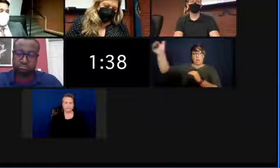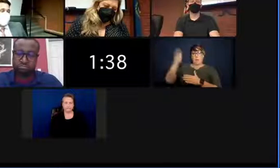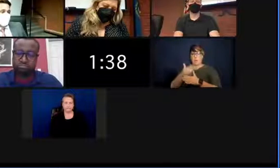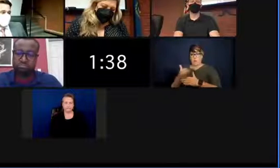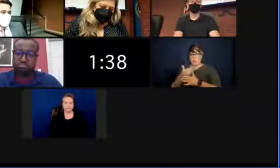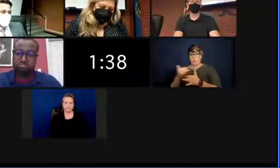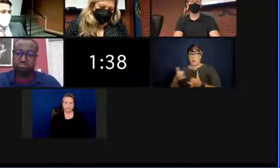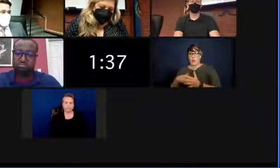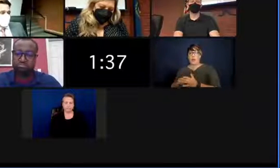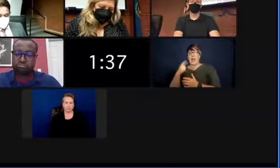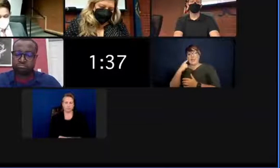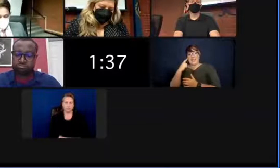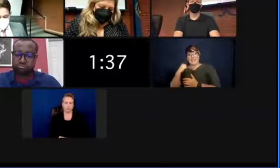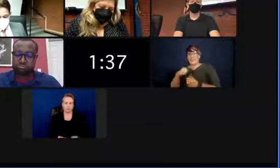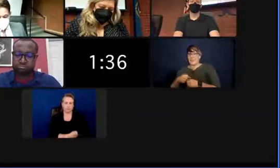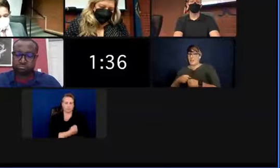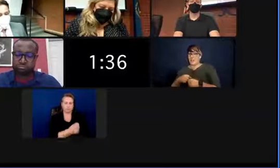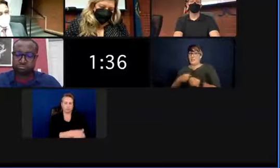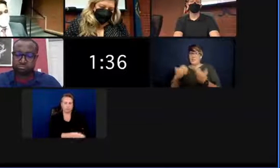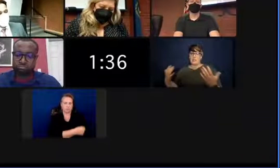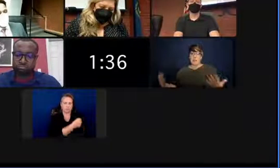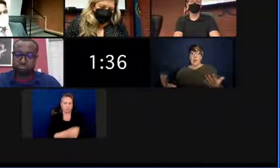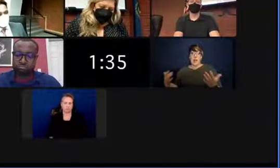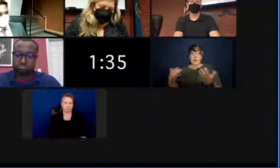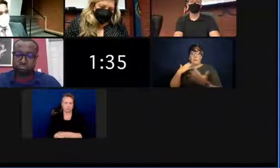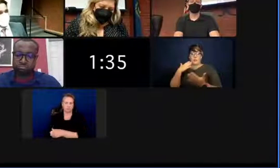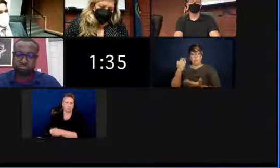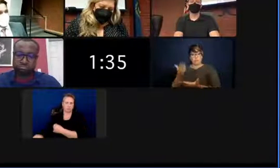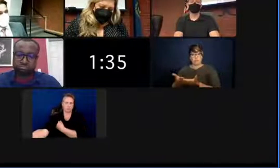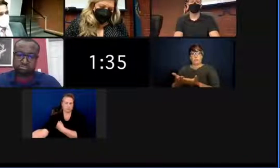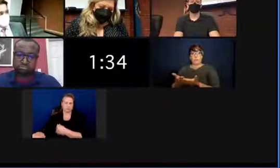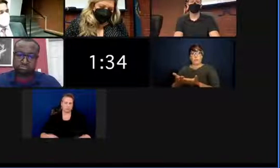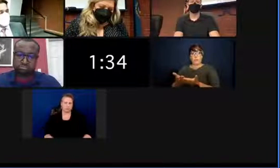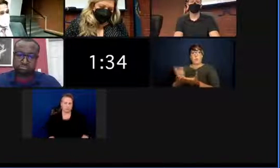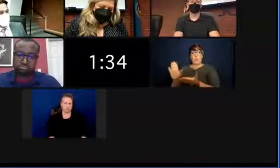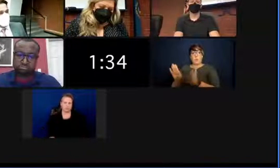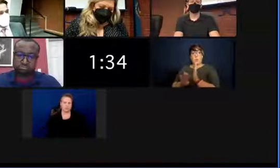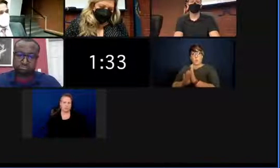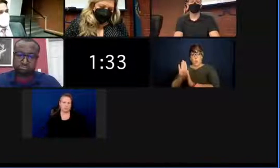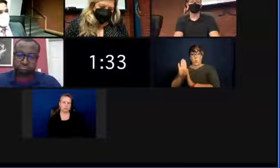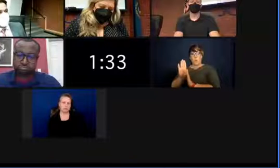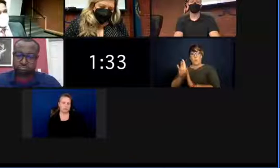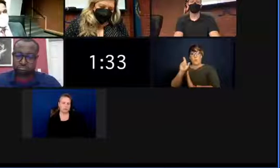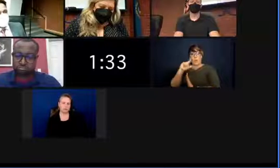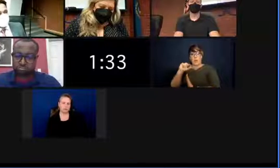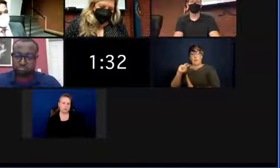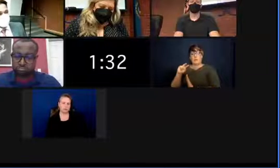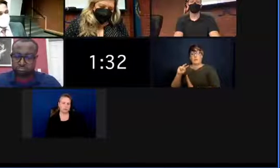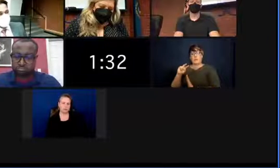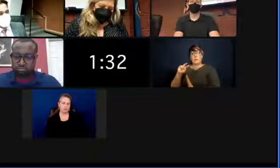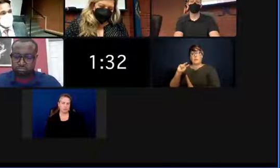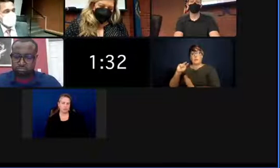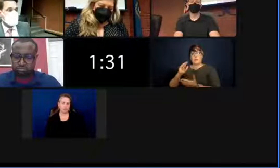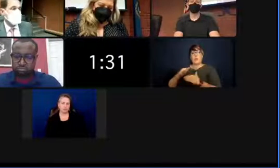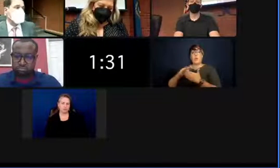هم يتخطون هذا المعادلة التي وضعت.